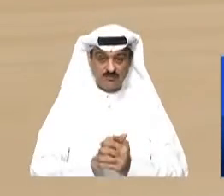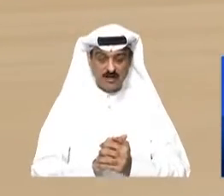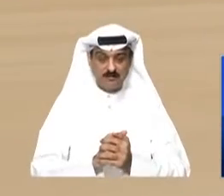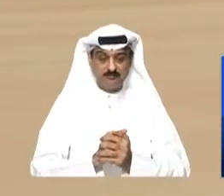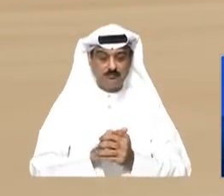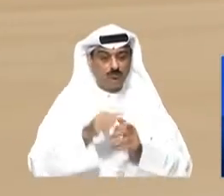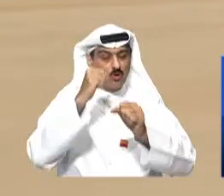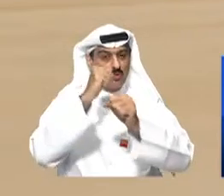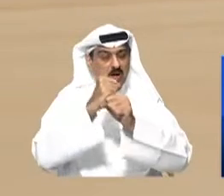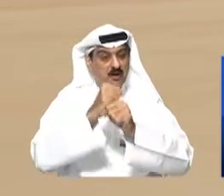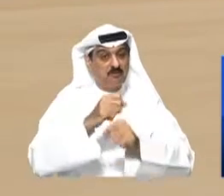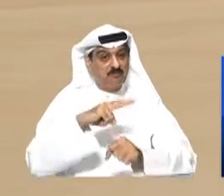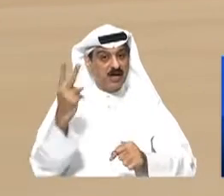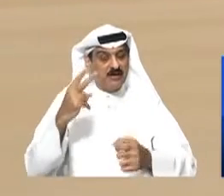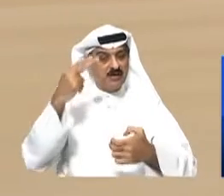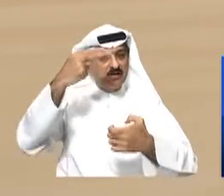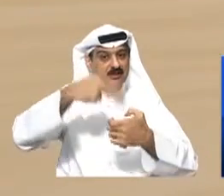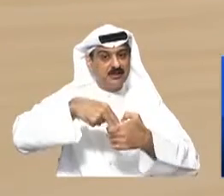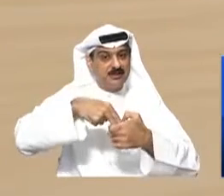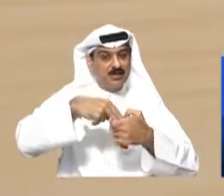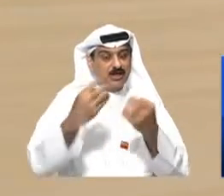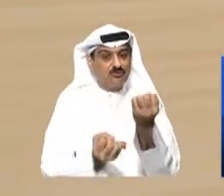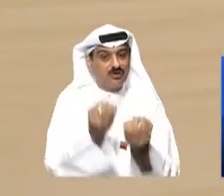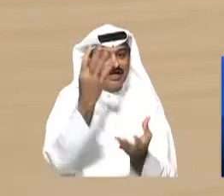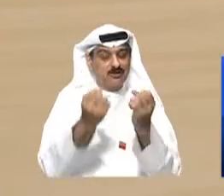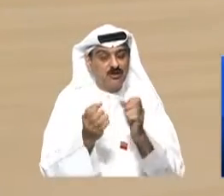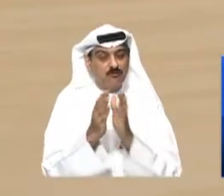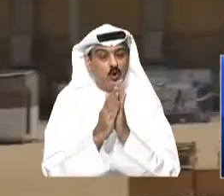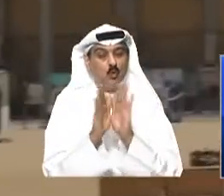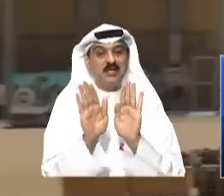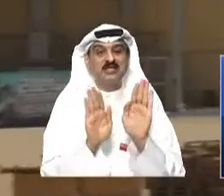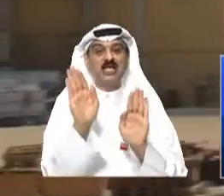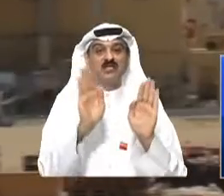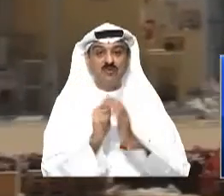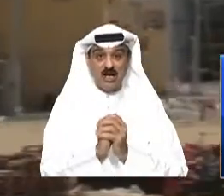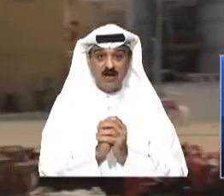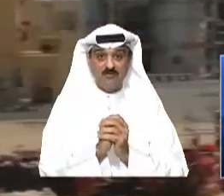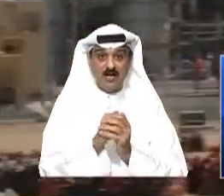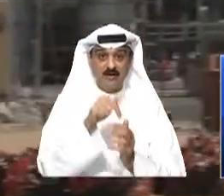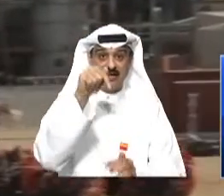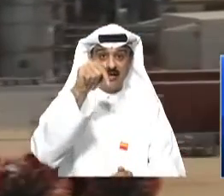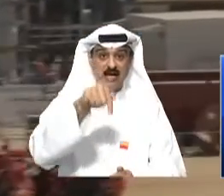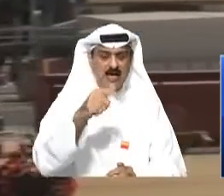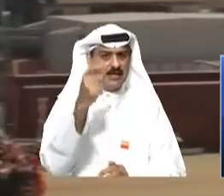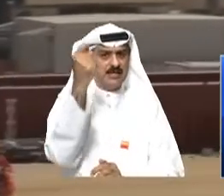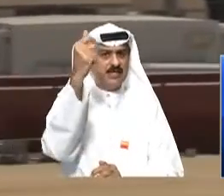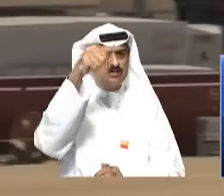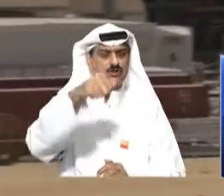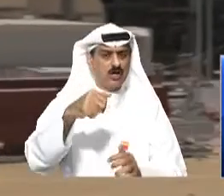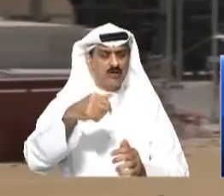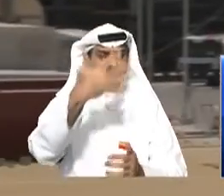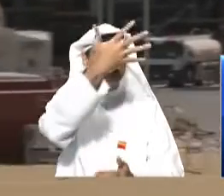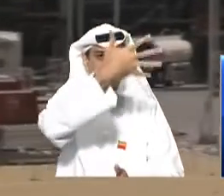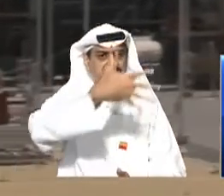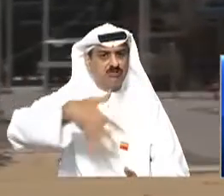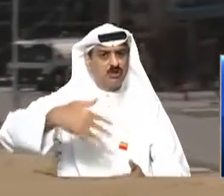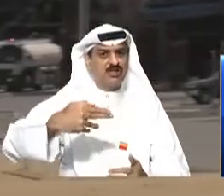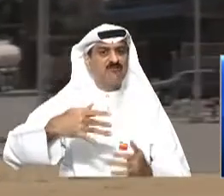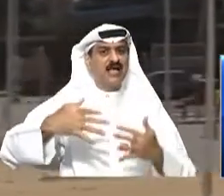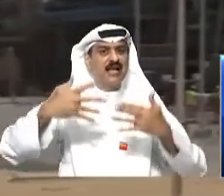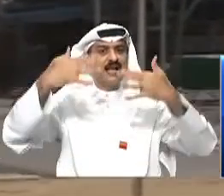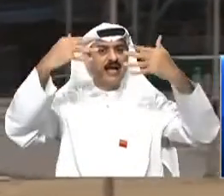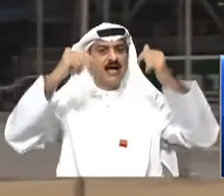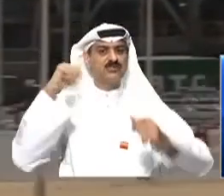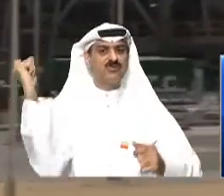استخدامات اخرى كوقود الطبخ والتدفئه وغيرها من الاستخدامات وتتاثر اسعاره الغاز المسال باسعار النفط في الاسواق